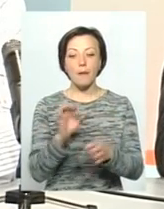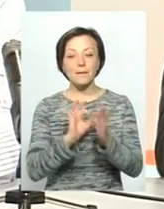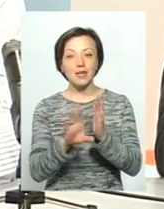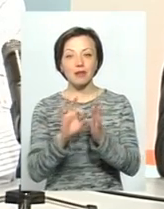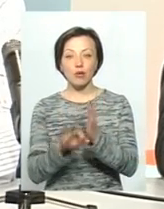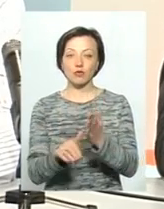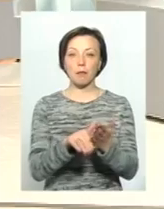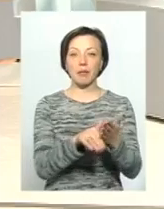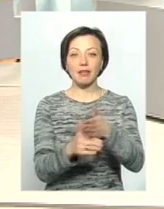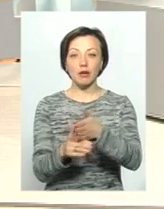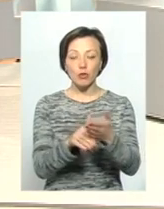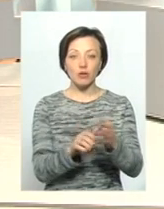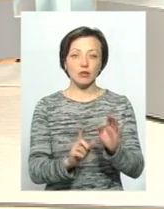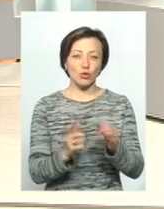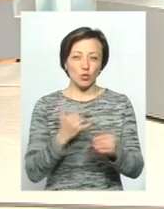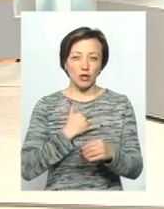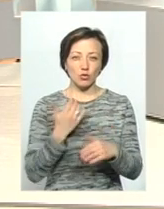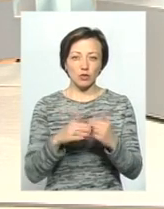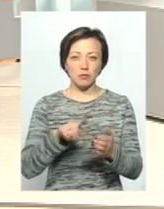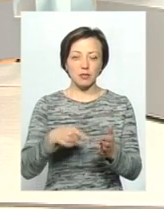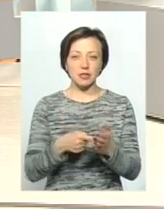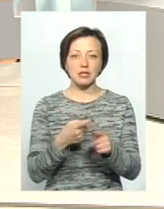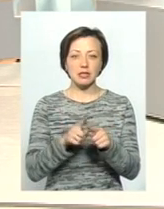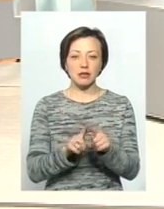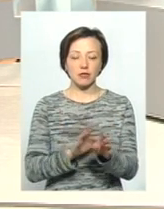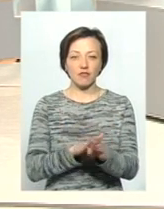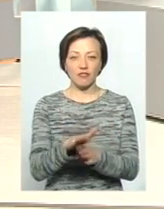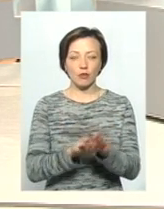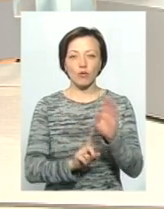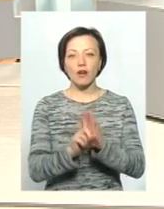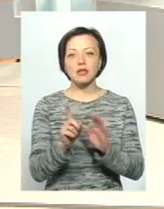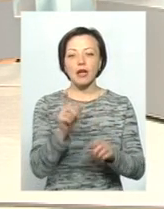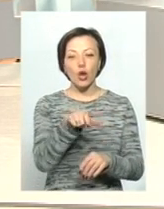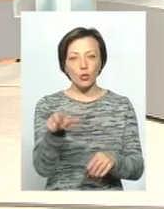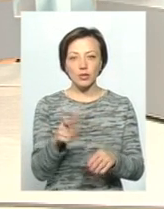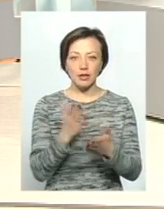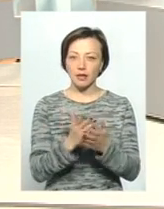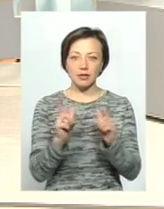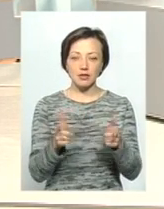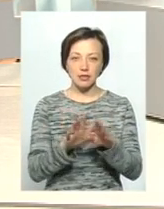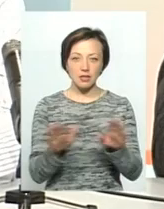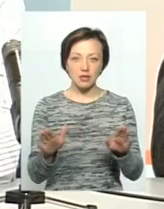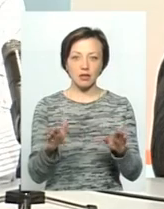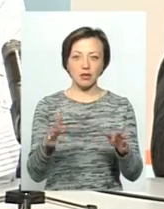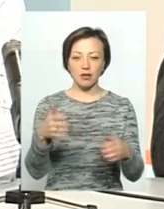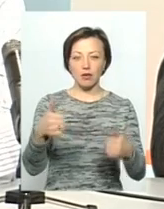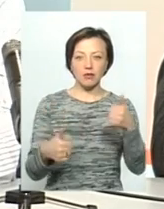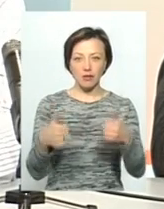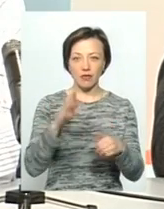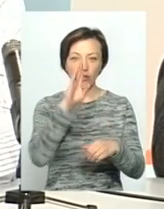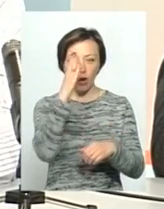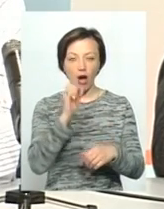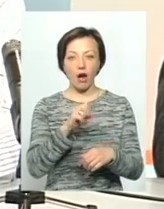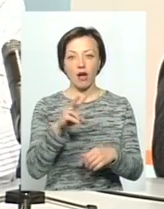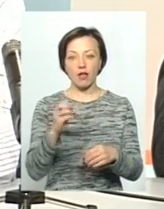підказувати, підтримувати. Ну, у нас вже це в нашому місці це відбувається. Є деякі люди, які з цим не згідні, бачать друг друга конкурента і ворога.